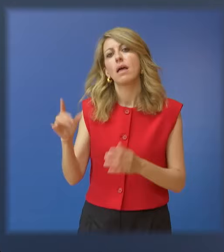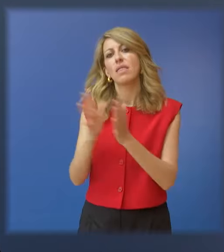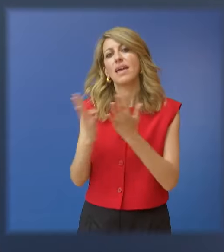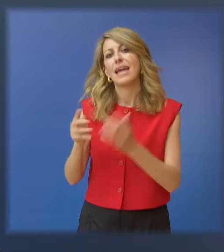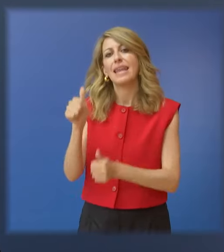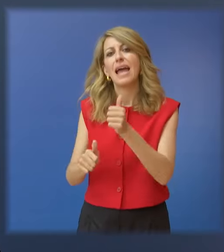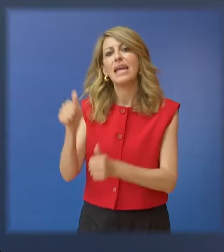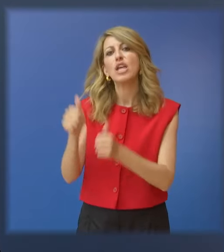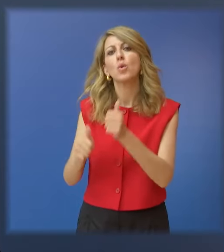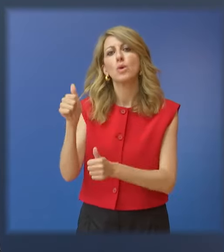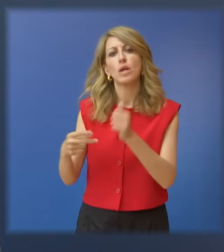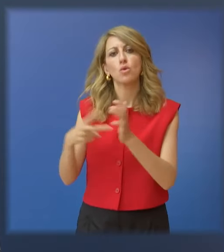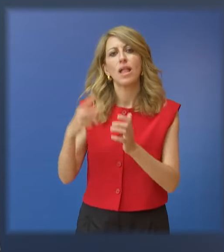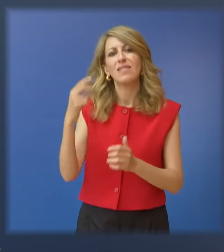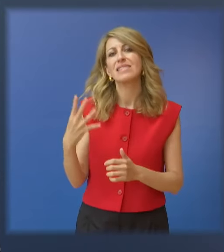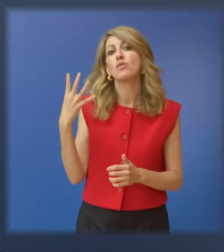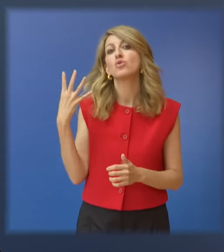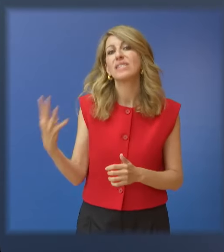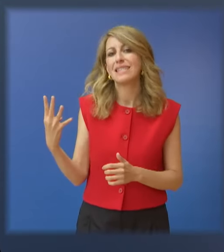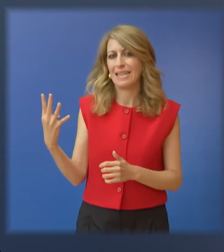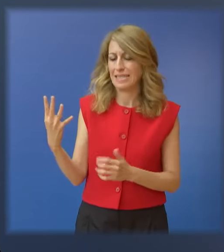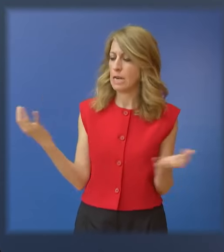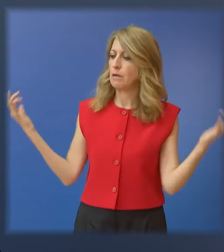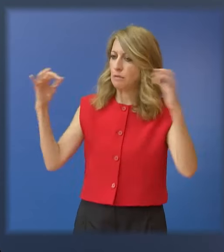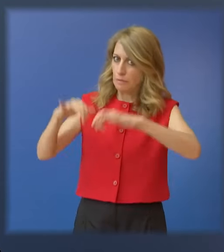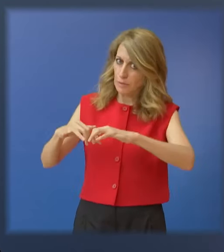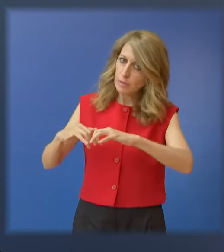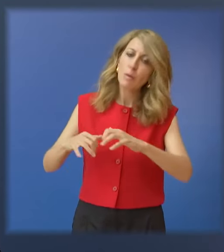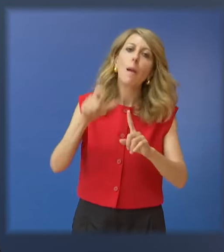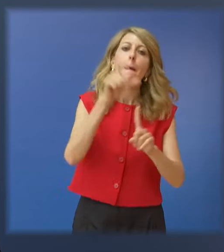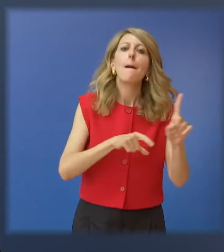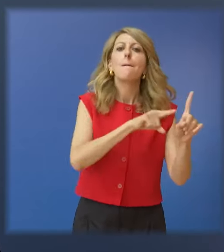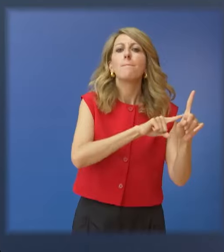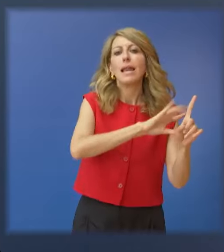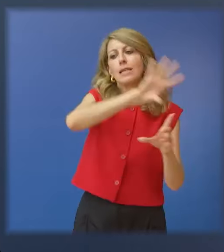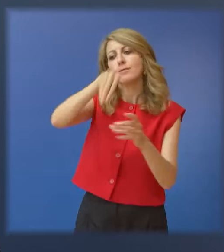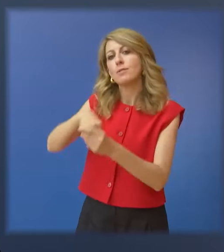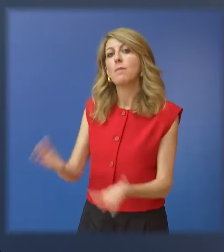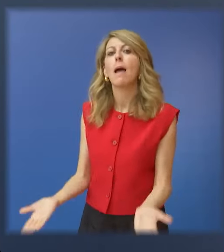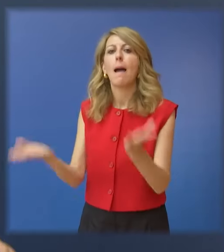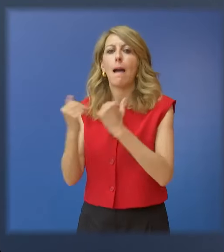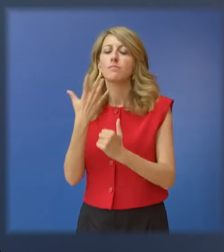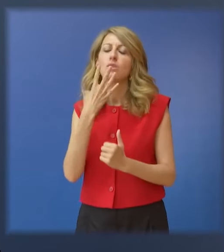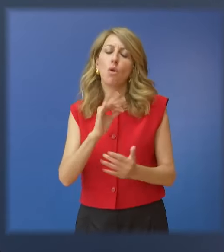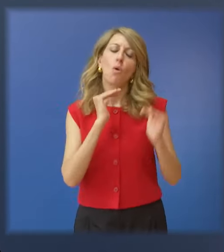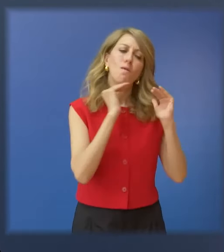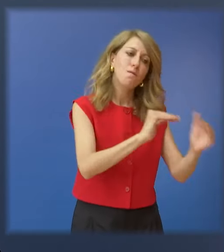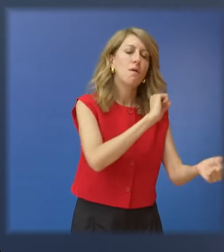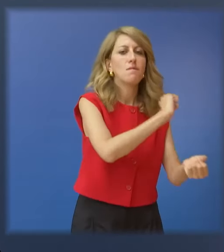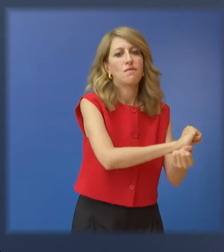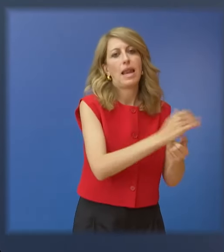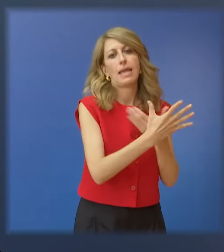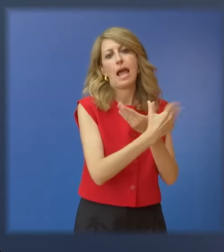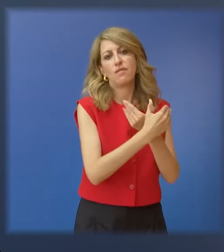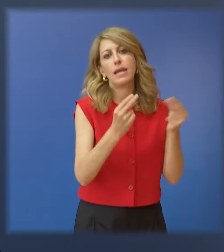αποκλειστικά και μόνο στην κατάσταση περιορισμού που βιώνει ο ευρωβουλευτής πλέον κύριος μπέρης στις φυλακές της αλβανίας όπου δεν του επετράπη